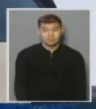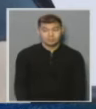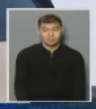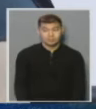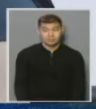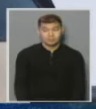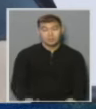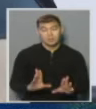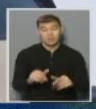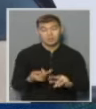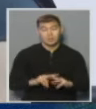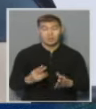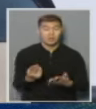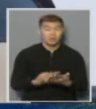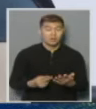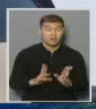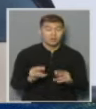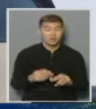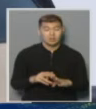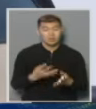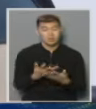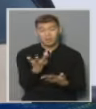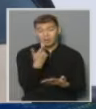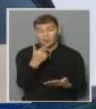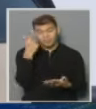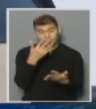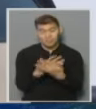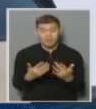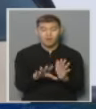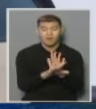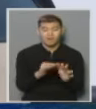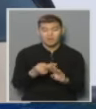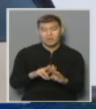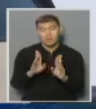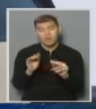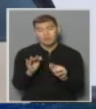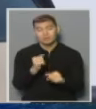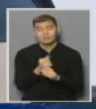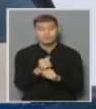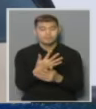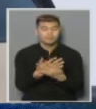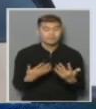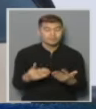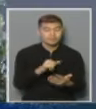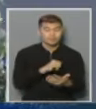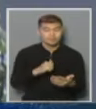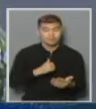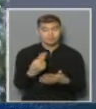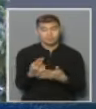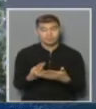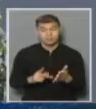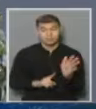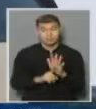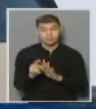кестіні қалай пайдаланады, бала бояуды таныма, қалай ойын білдіреді, қалай жасайды деген оймен олар өздері түгел сурет